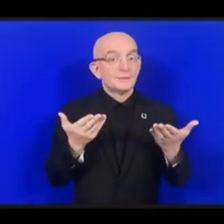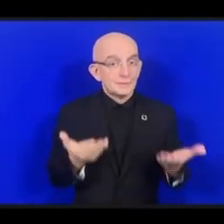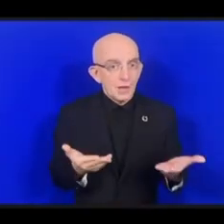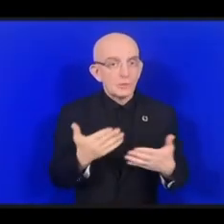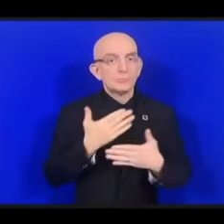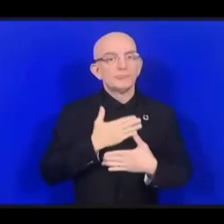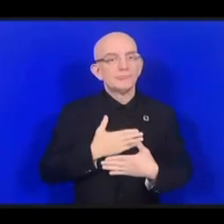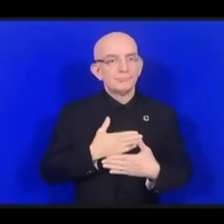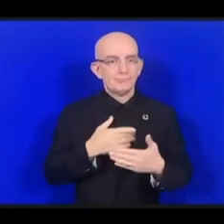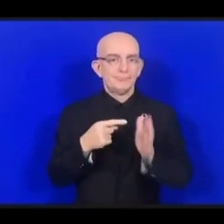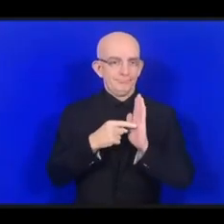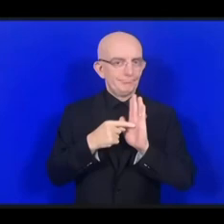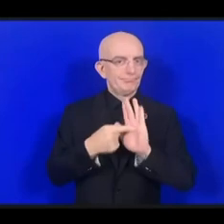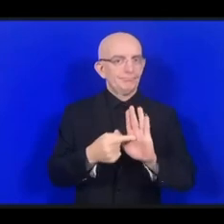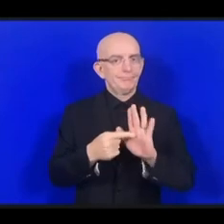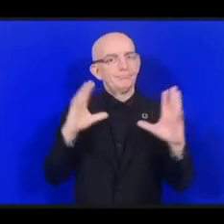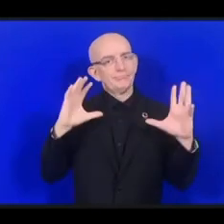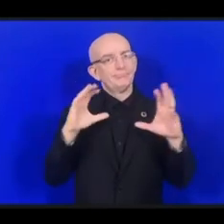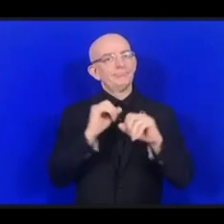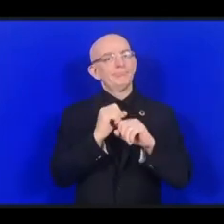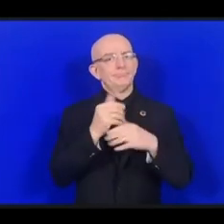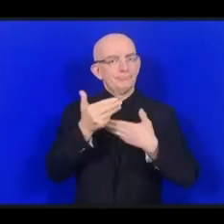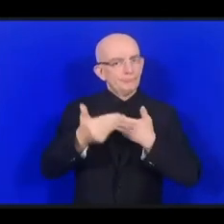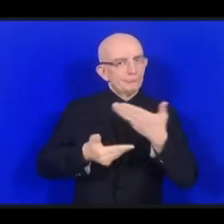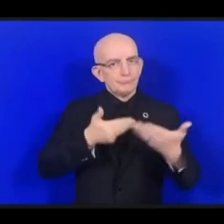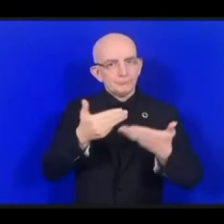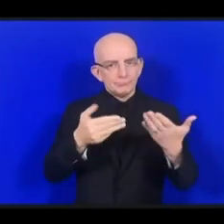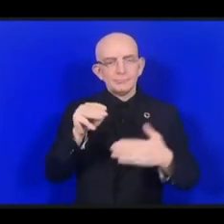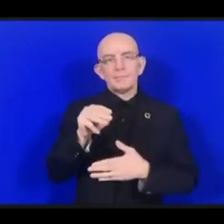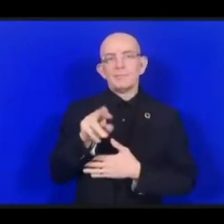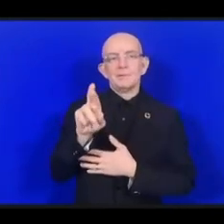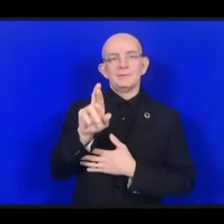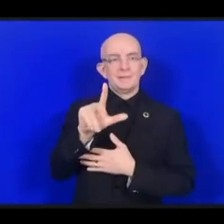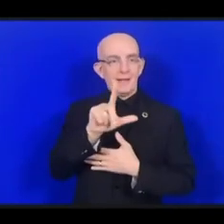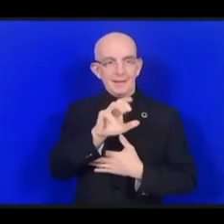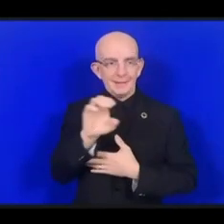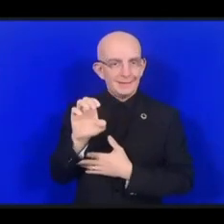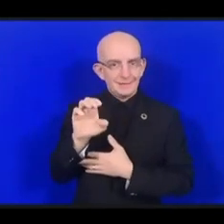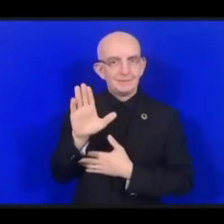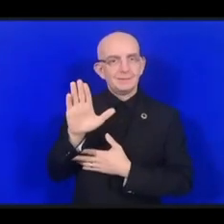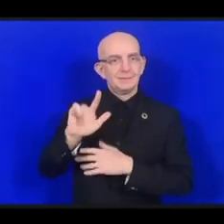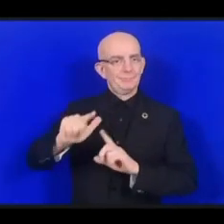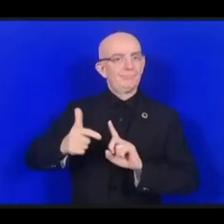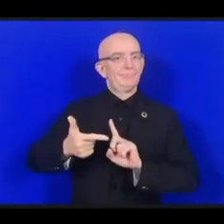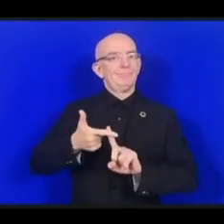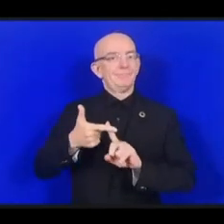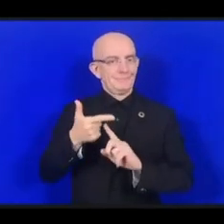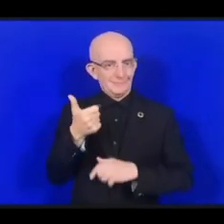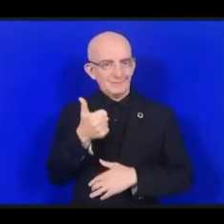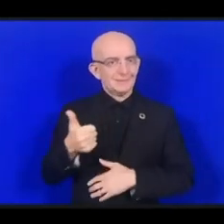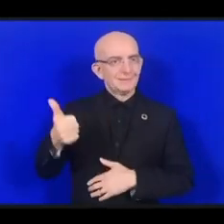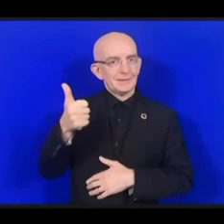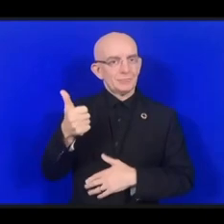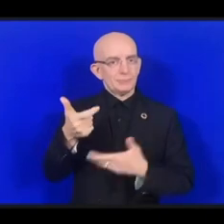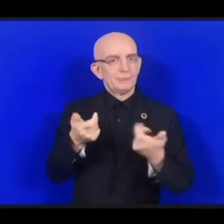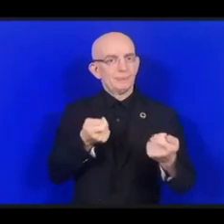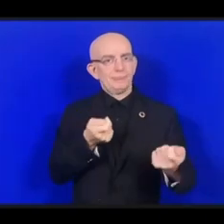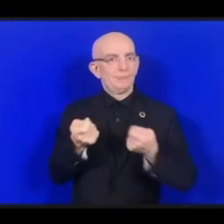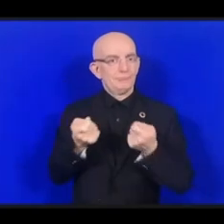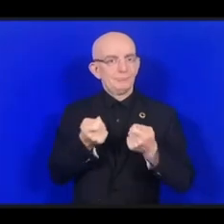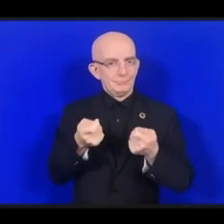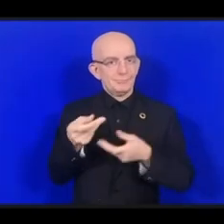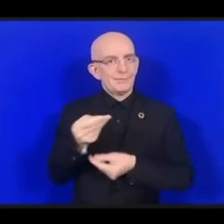下面我想播放一下主管经济和社会事务副部长副秘书长李军华先生的视频。